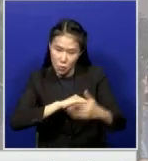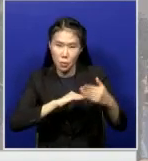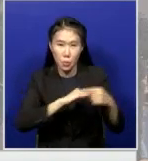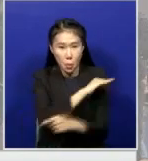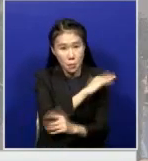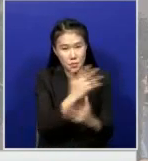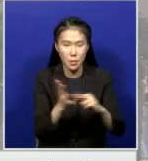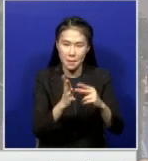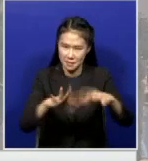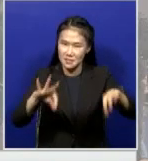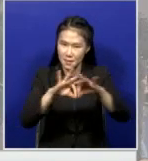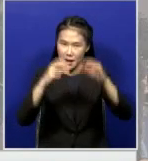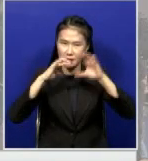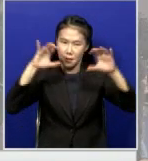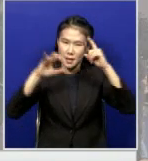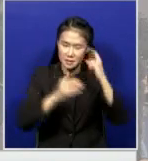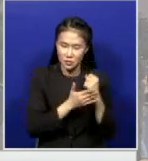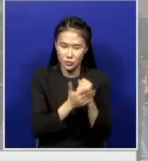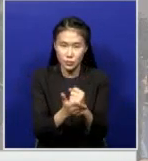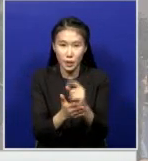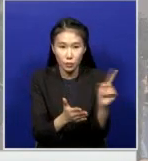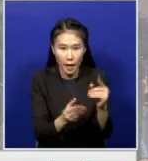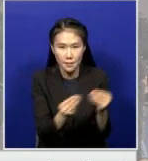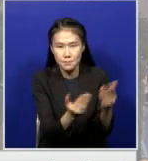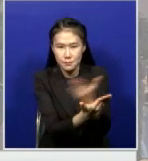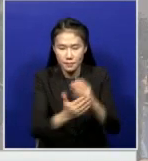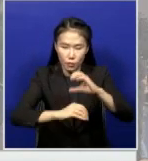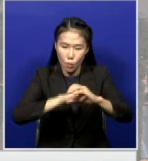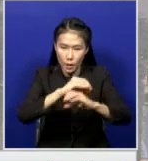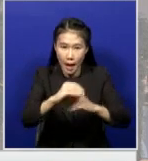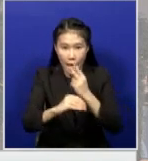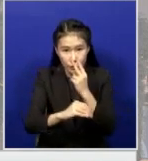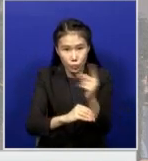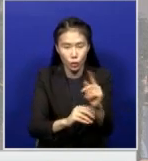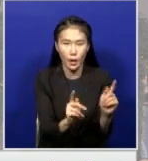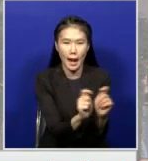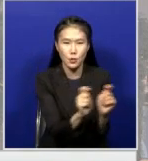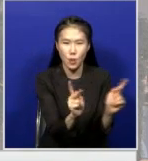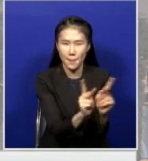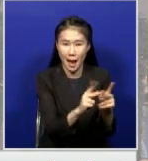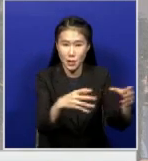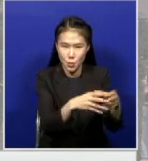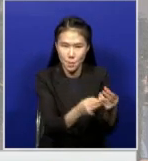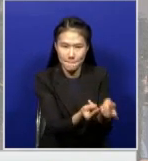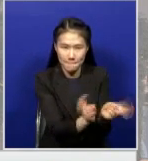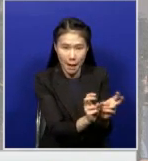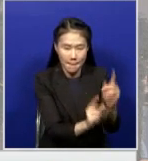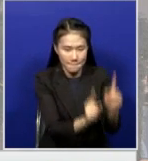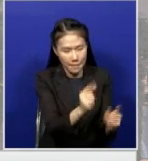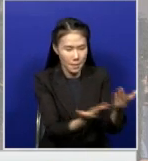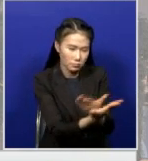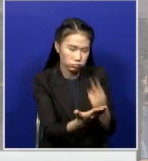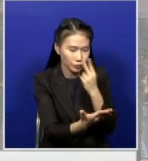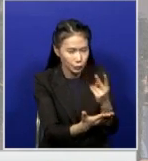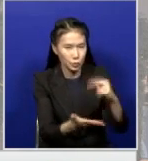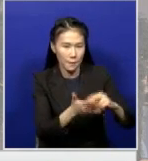ให้ความสำคัญยิ่งในการกำหนดกระบวนการกลั่นกรองโครงการผ่านกลไกของคณะกรรมการกลั่นกรองการใช้จ่ายเงินกู้ซึ่งต้องเป็